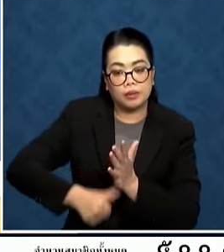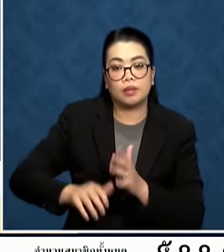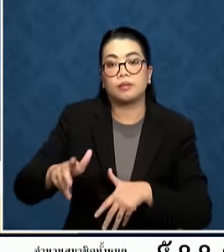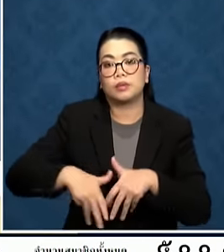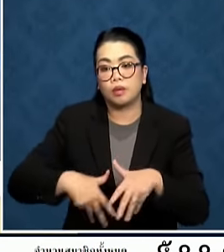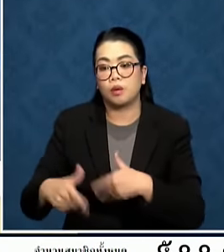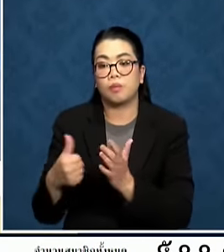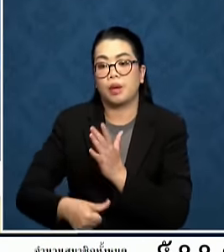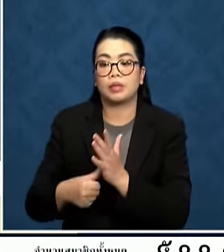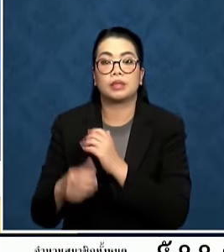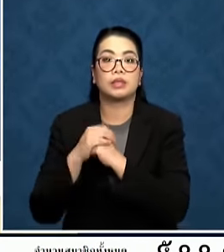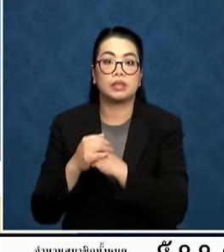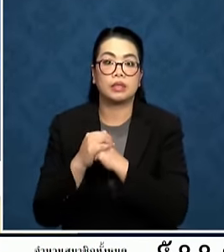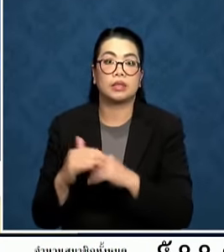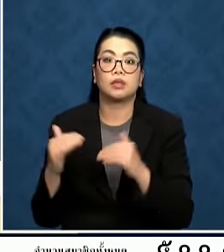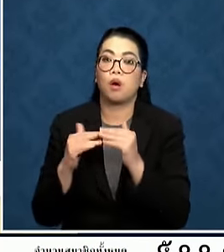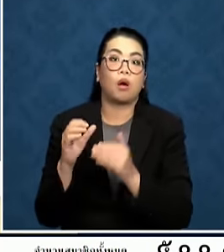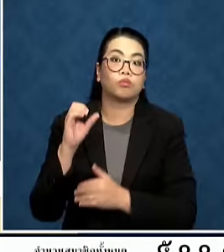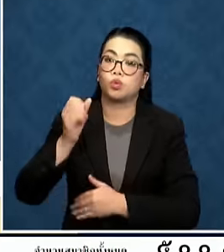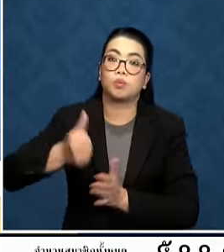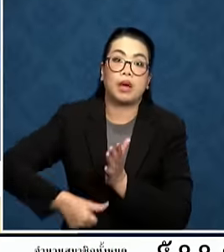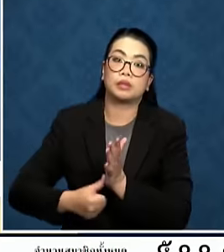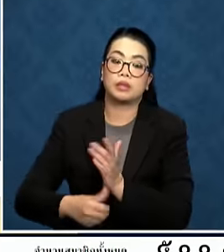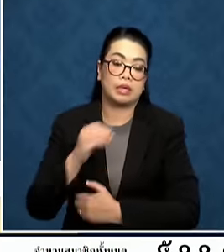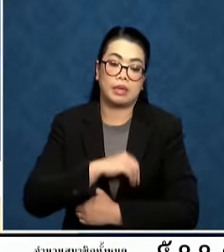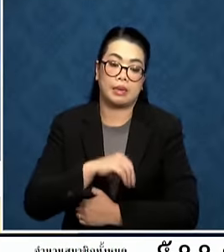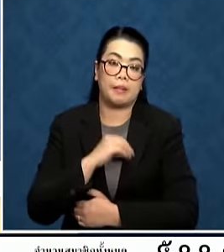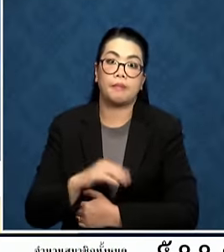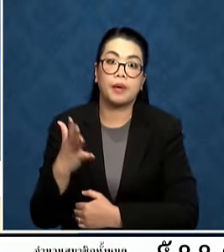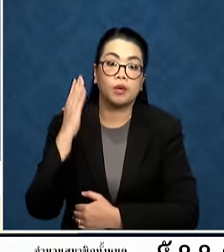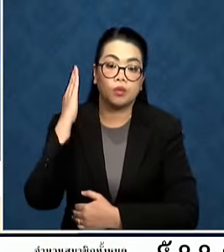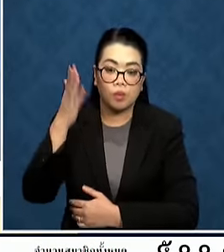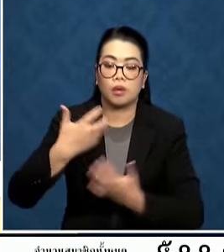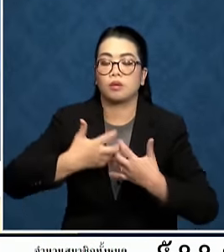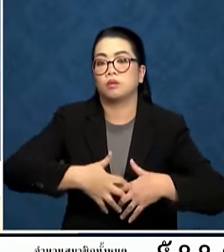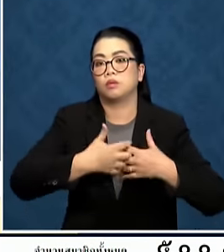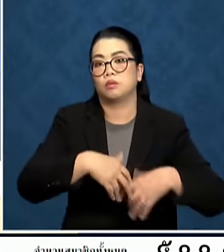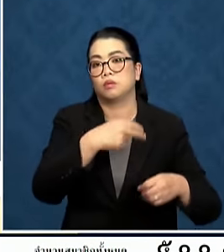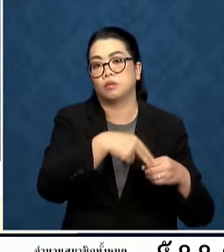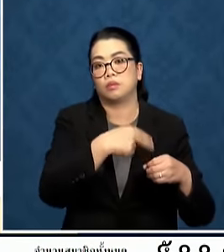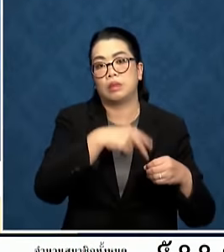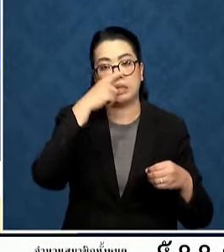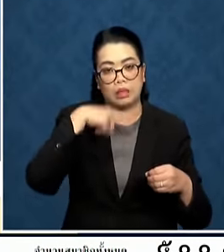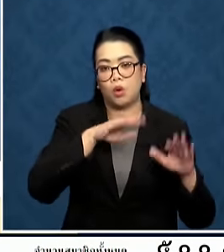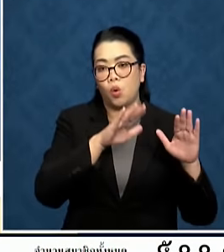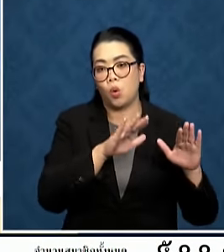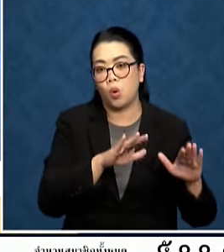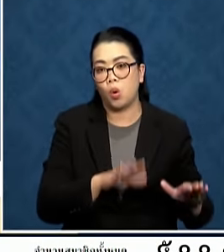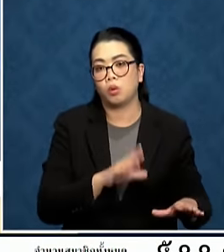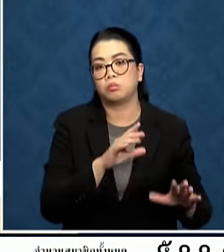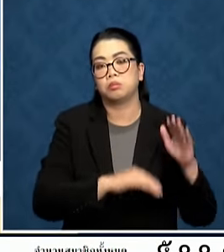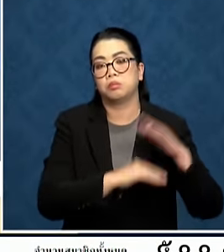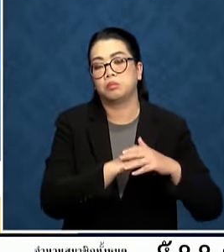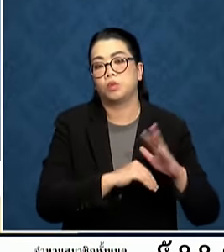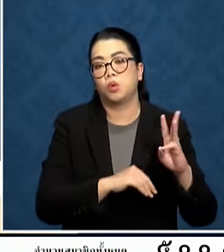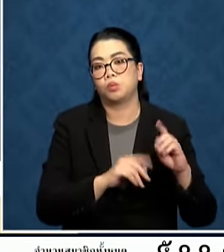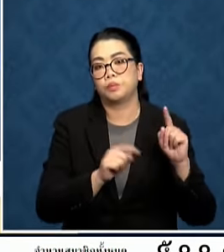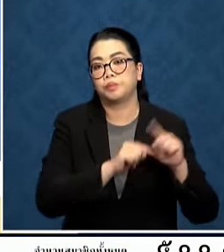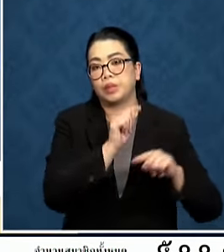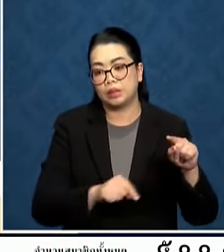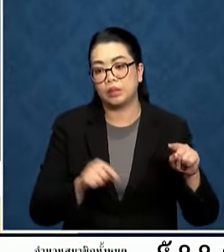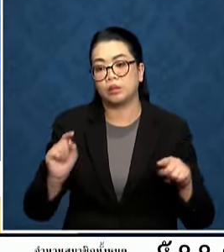EVจีนที่เท่ากับ 0เชื่อว่าจะทำให้การผลิตรถยนต์สันดาบในไทยลดเหลือไม่ถึง 60%ในขณะ